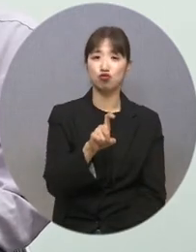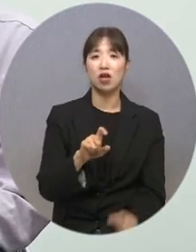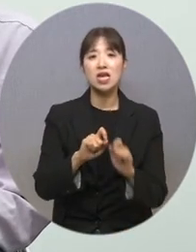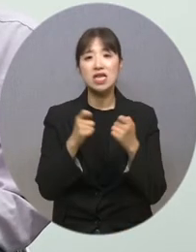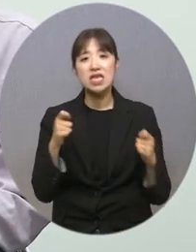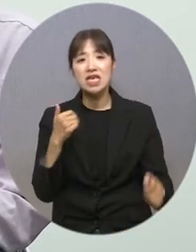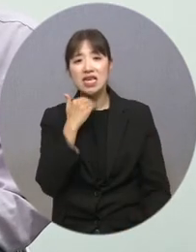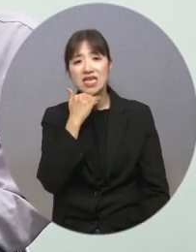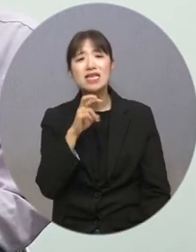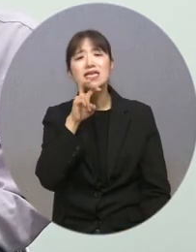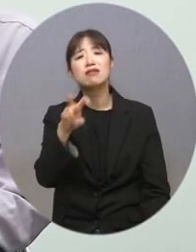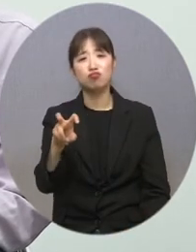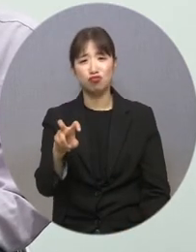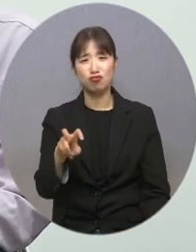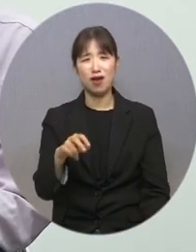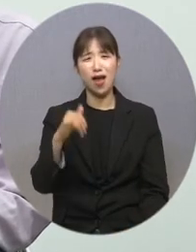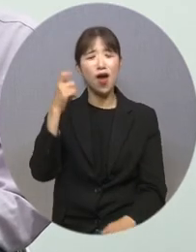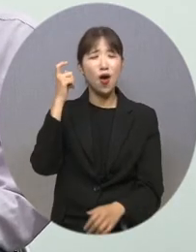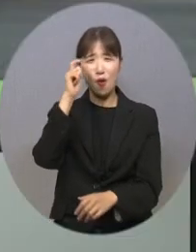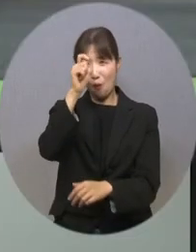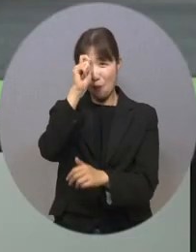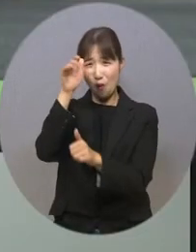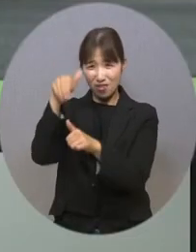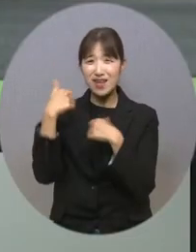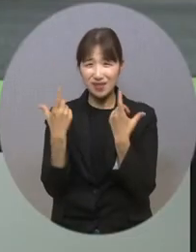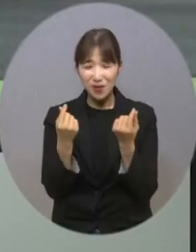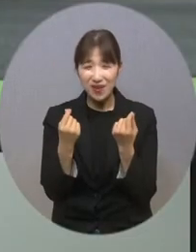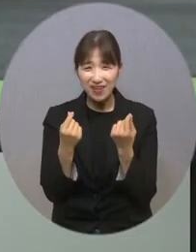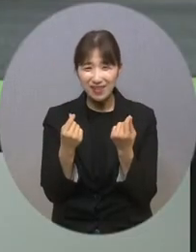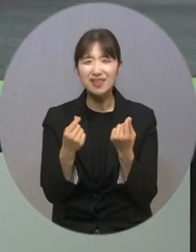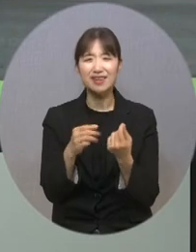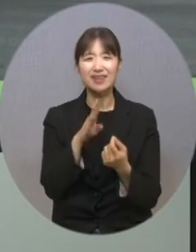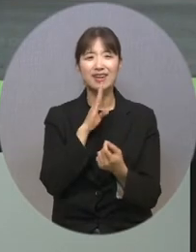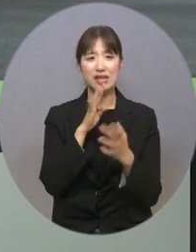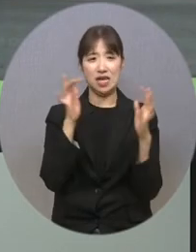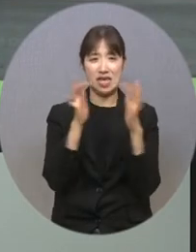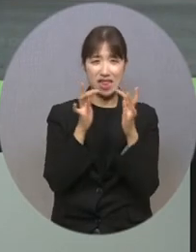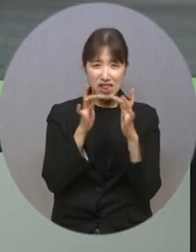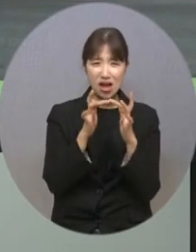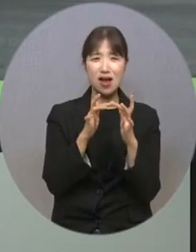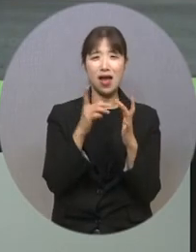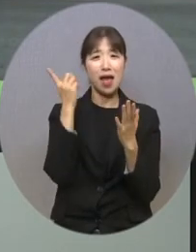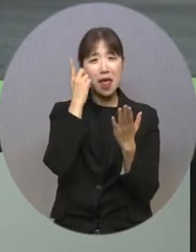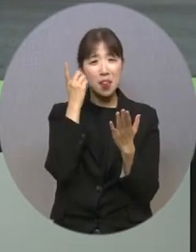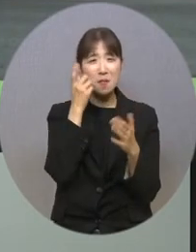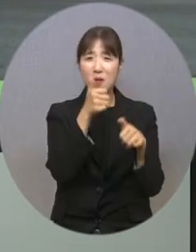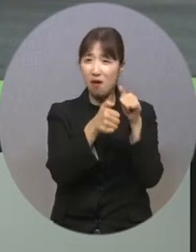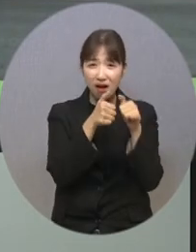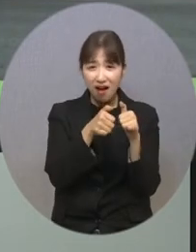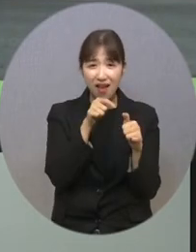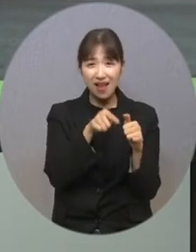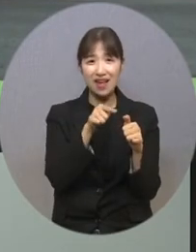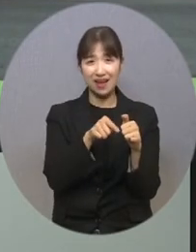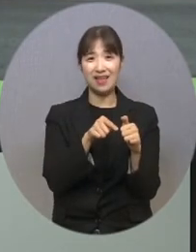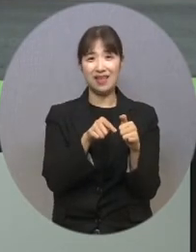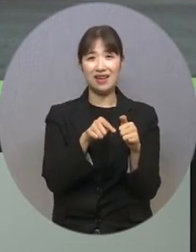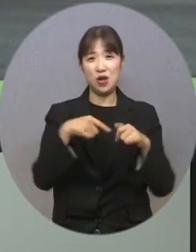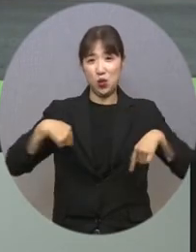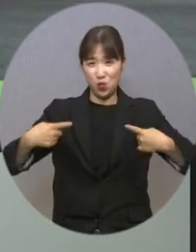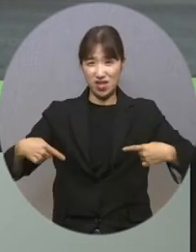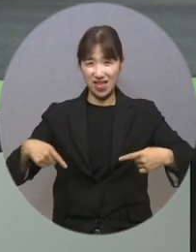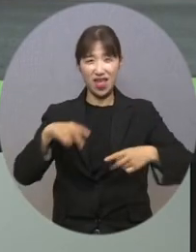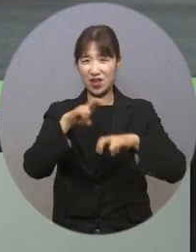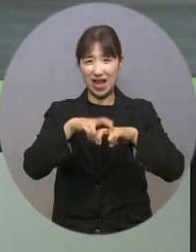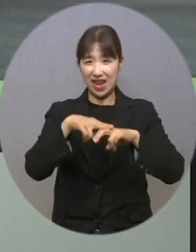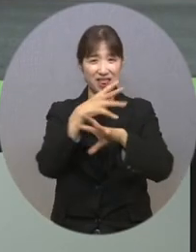20분 말 개씩 처럼 때 뭐 중 네 그게 기존의 온라인 은 이런 모바일 emc ems 델 라